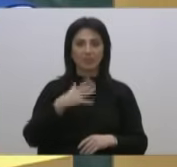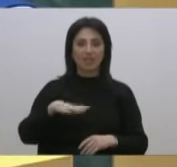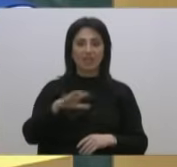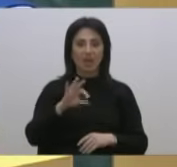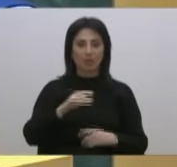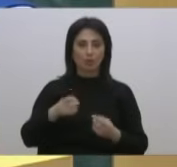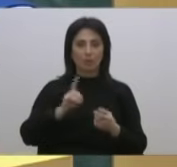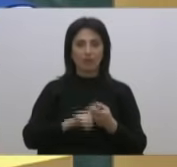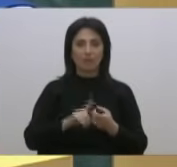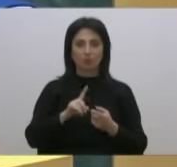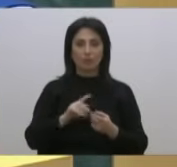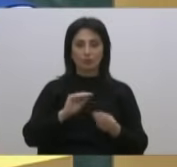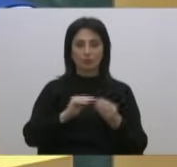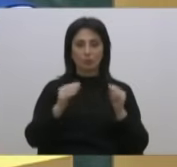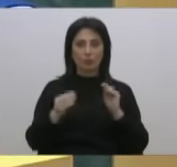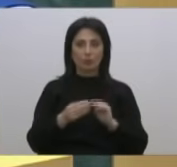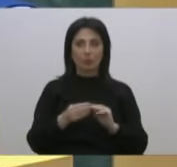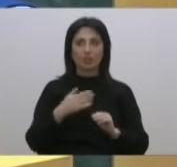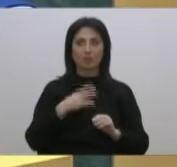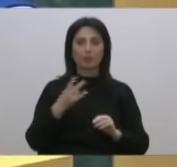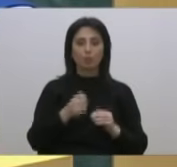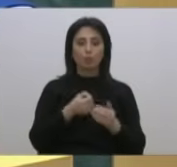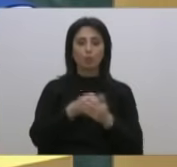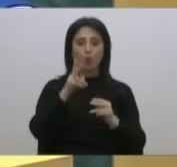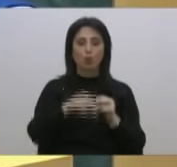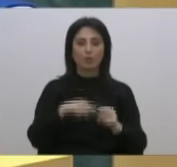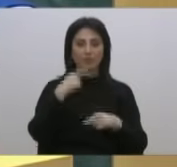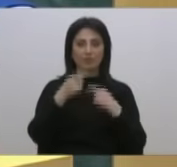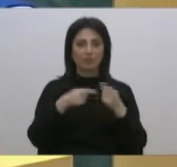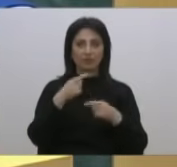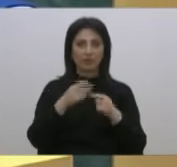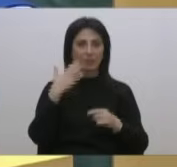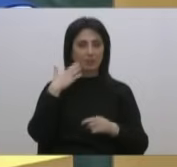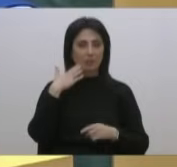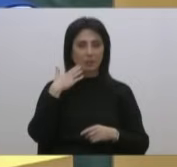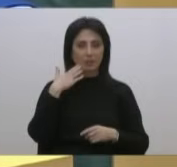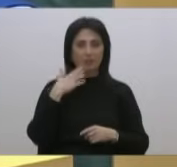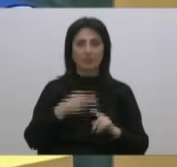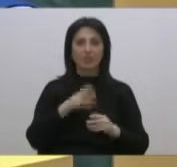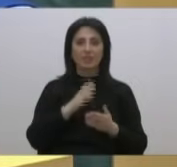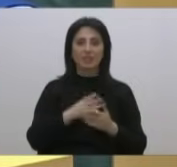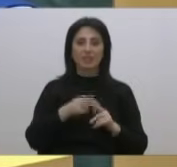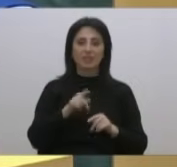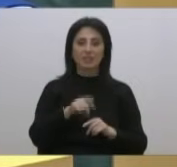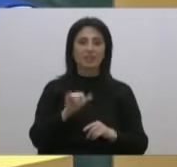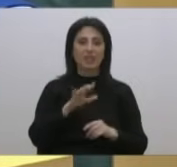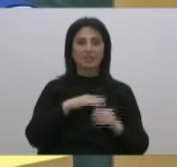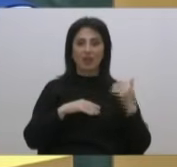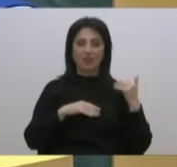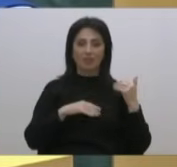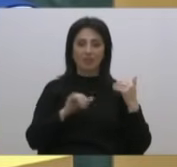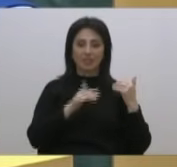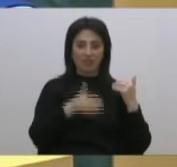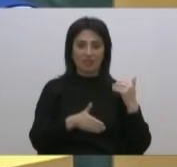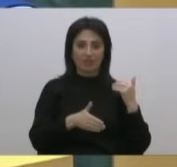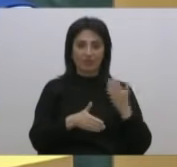ქვეყანასთან დაკავშირებულ გამოწვევებზე, ჩვენ უნდა ბოლომდე ვთქვათ სიმართლე. ეს არის ის თუ სად ვიყავით,